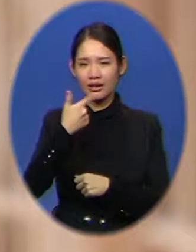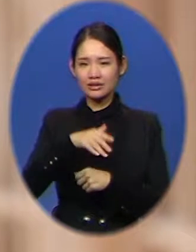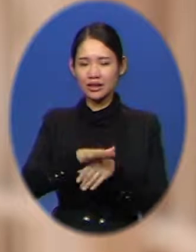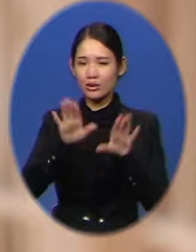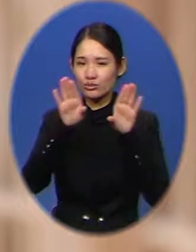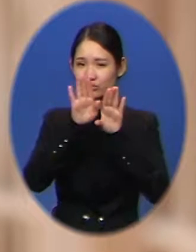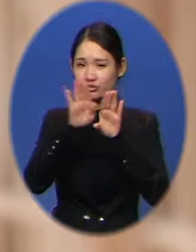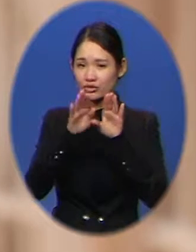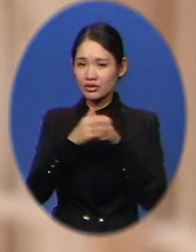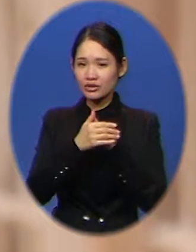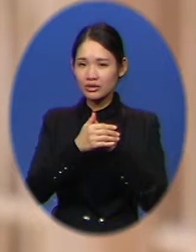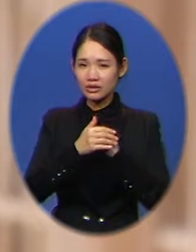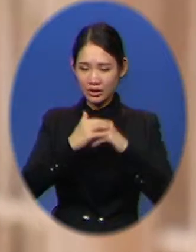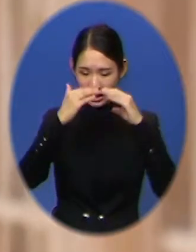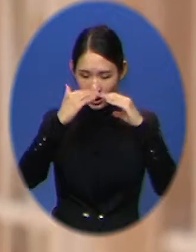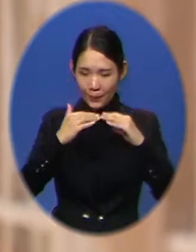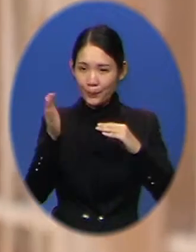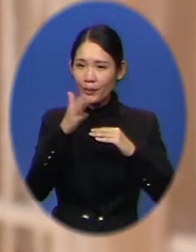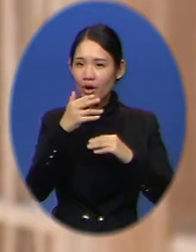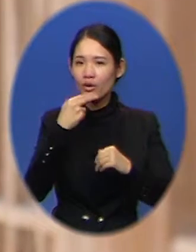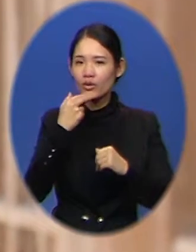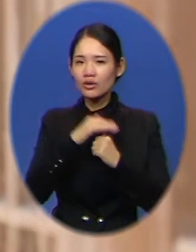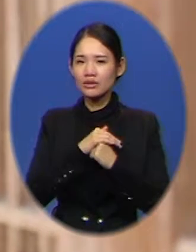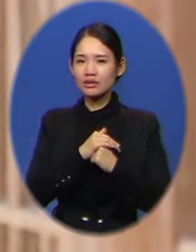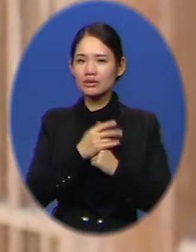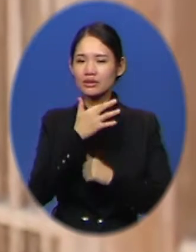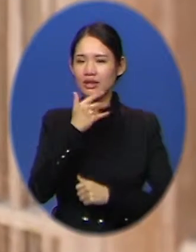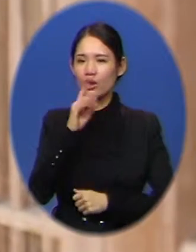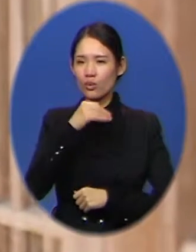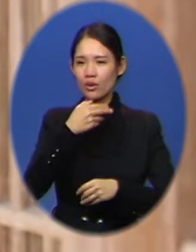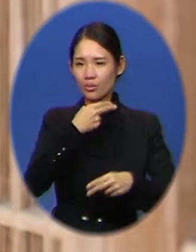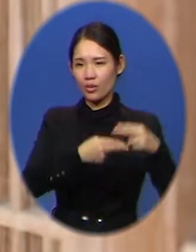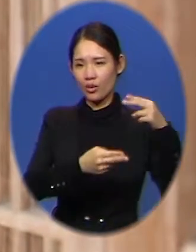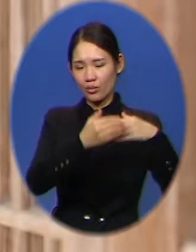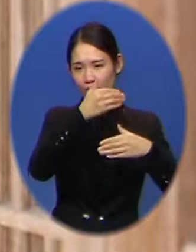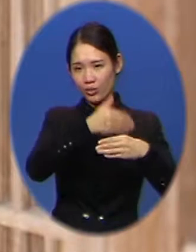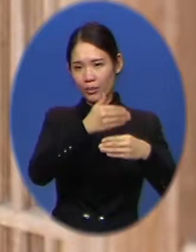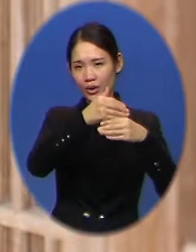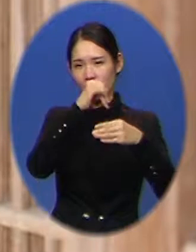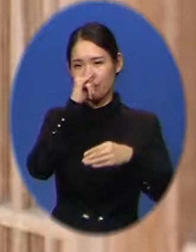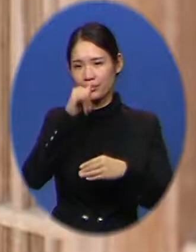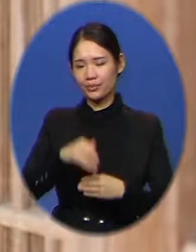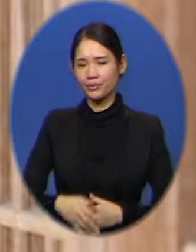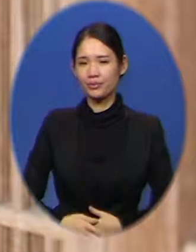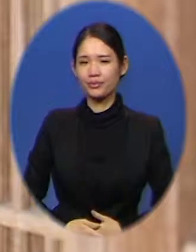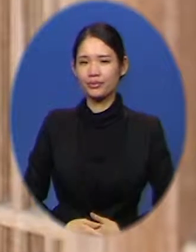문에는 안이 보이지 않도록 내외벽이 있기 때문이라고 합니다.